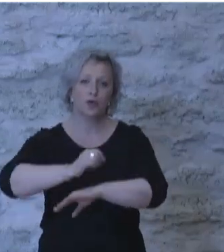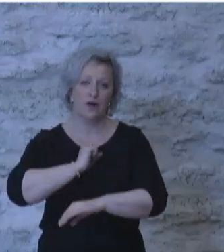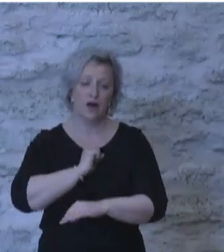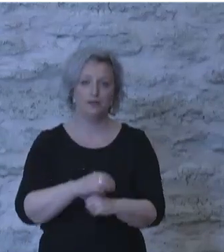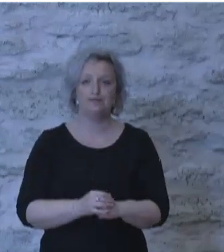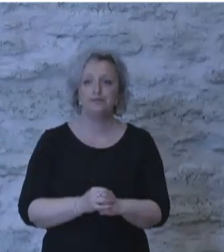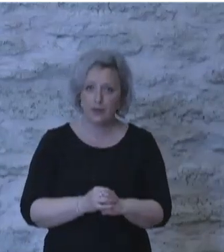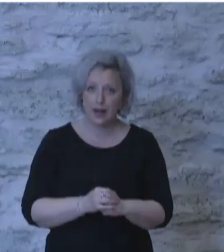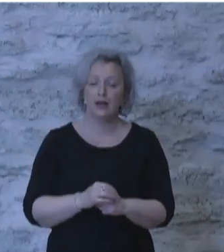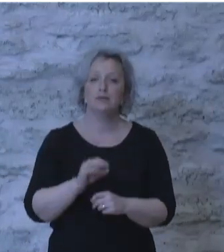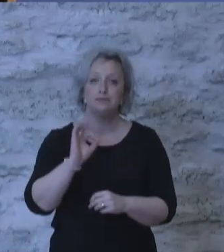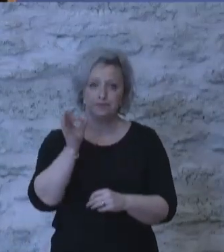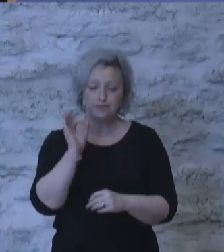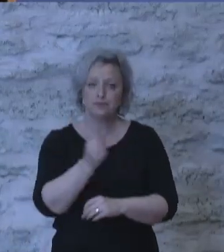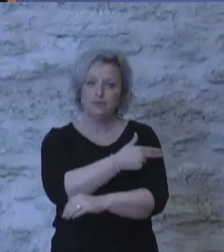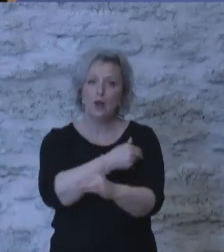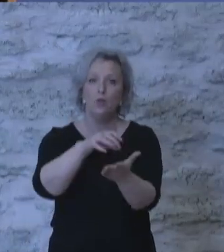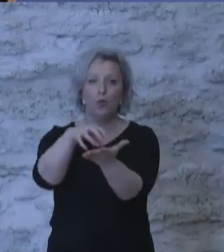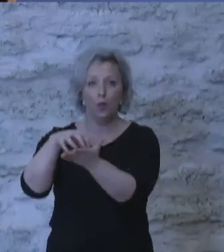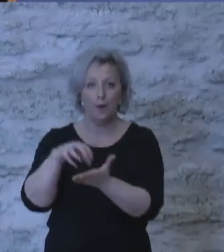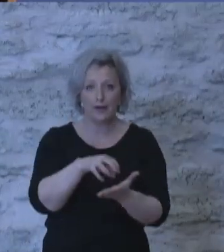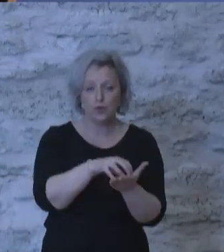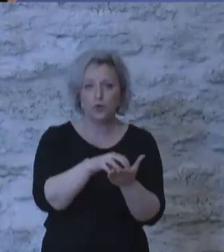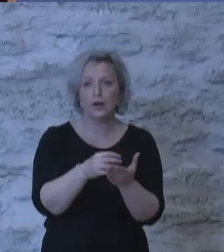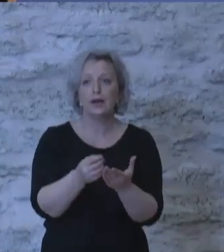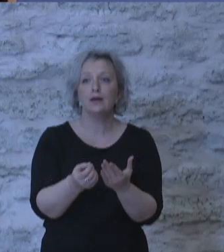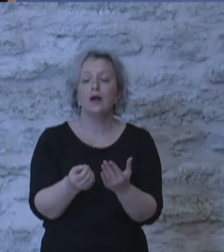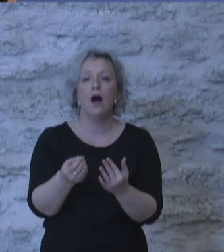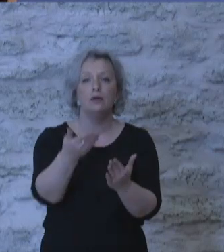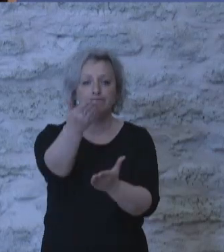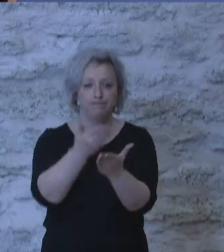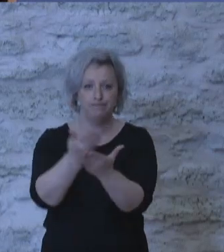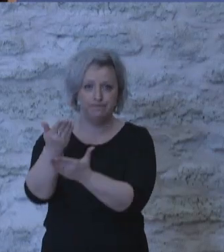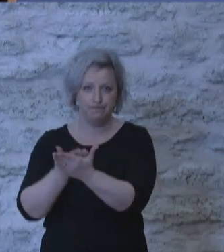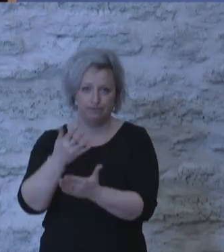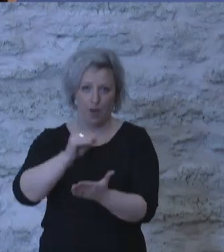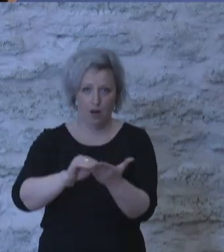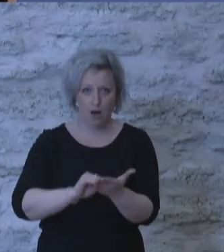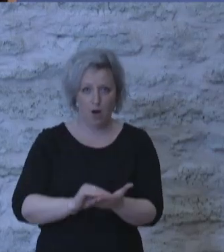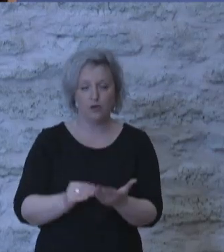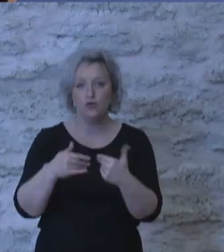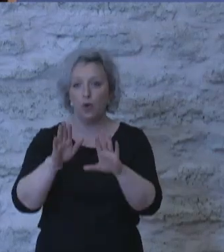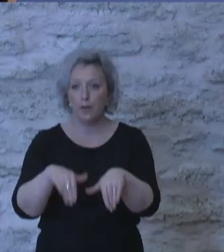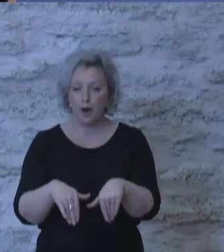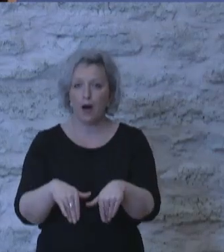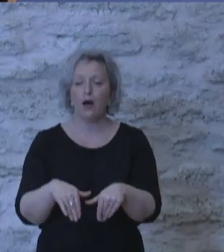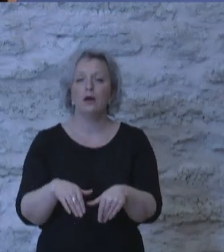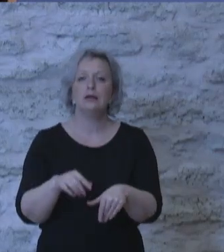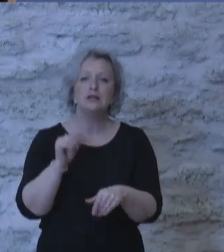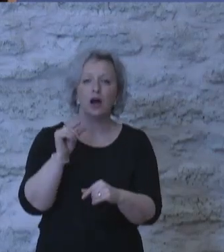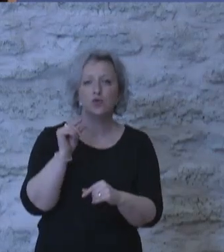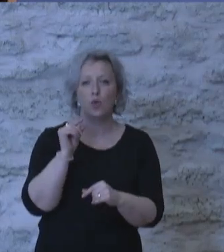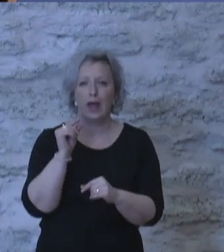Ja prefektuuridest just tulid aruand, et on tõusnud mõnel määral